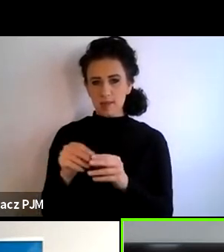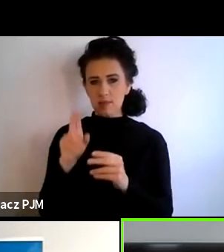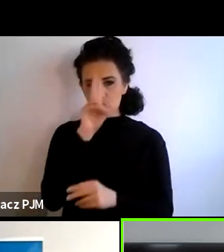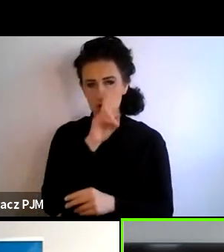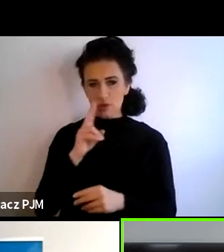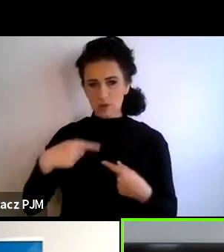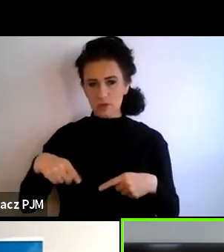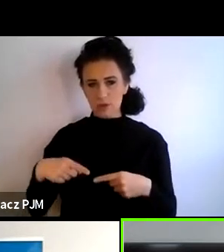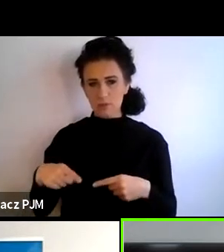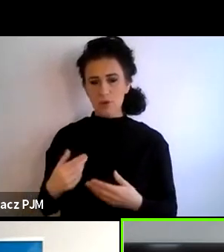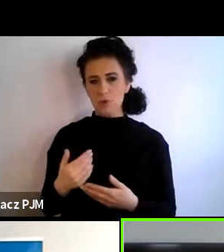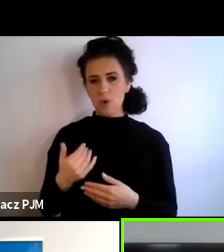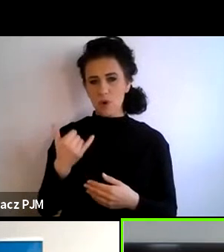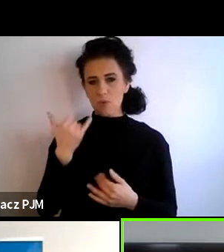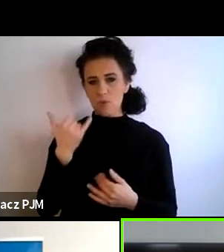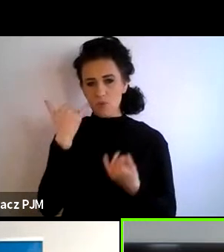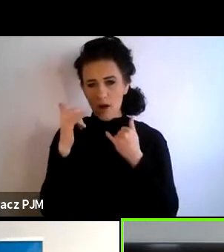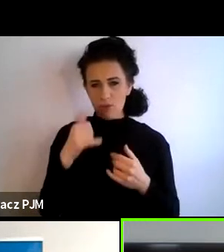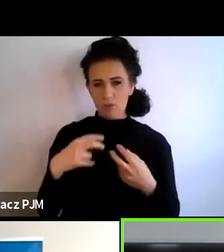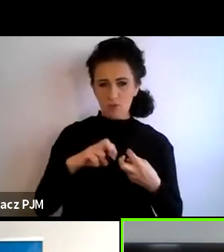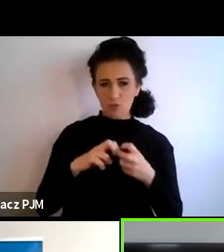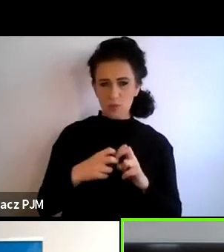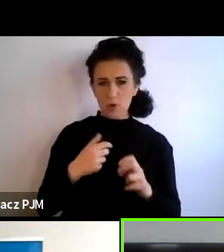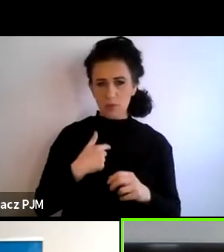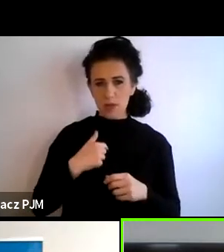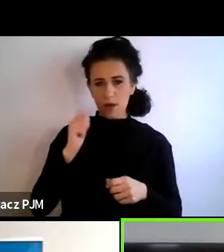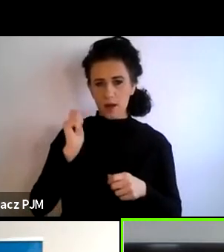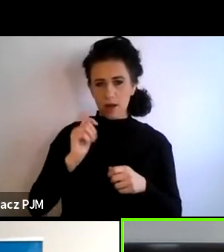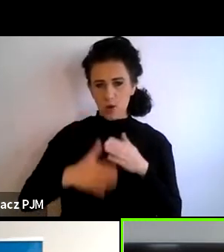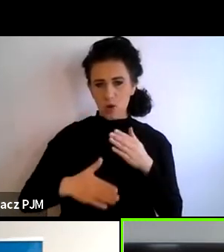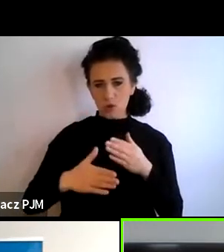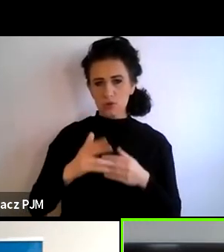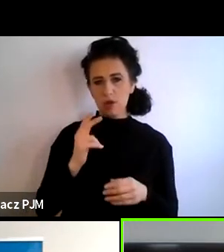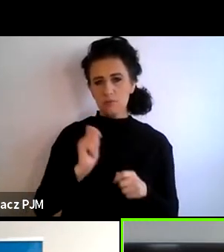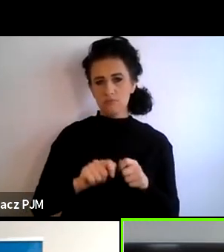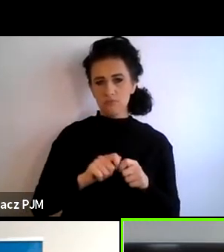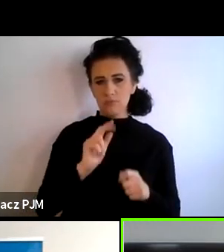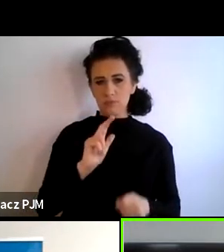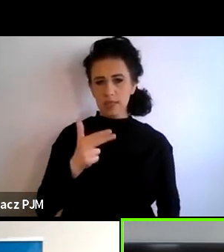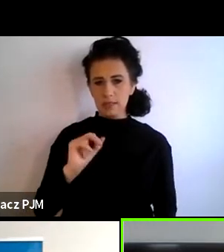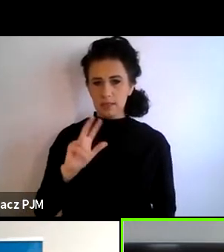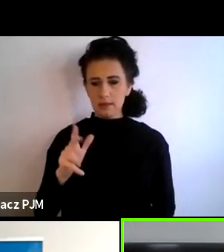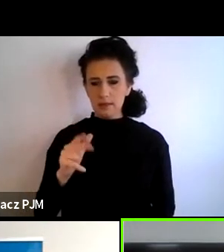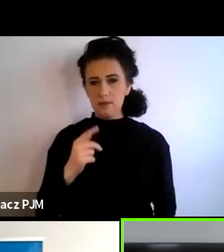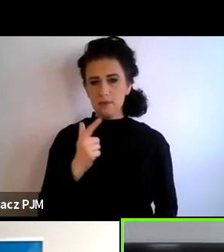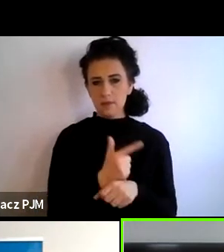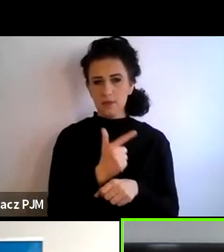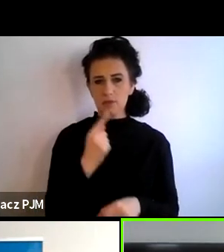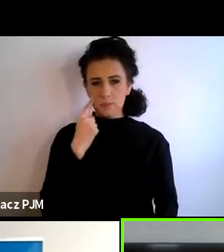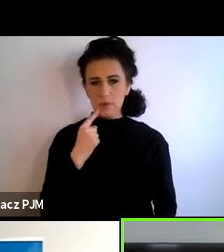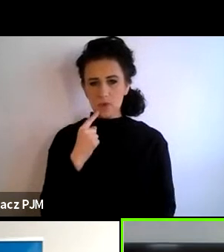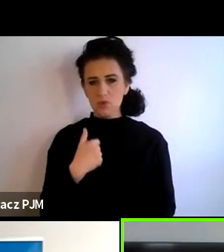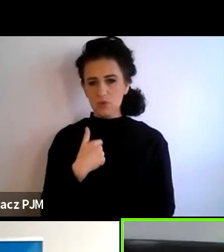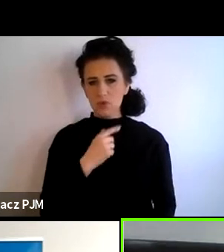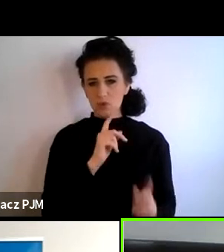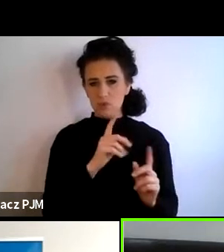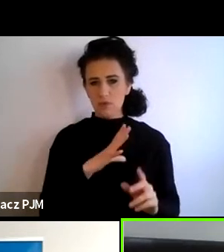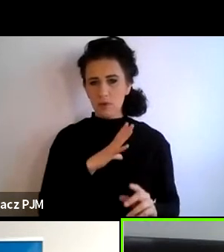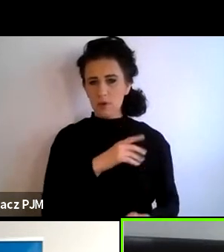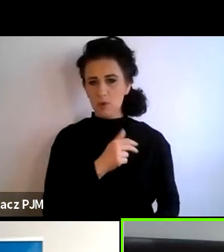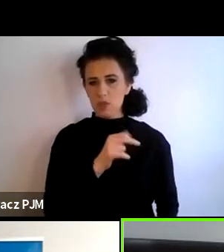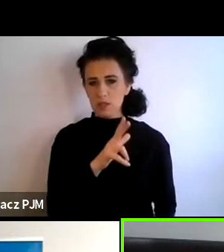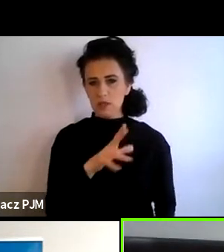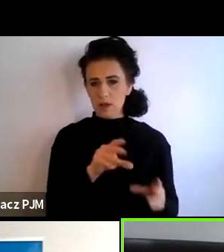było najmniejszego problemu. W tej chwili kończę kontrolę NIK-u i także już wiem sprzed dosłownie 20 minut z rozmowy, że nie ma też żadnych zastrzeżeń